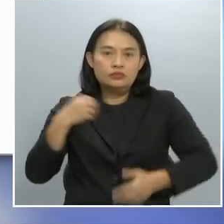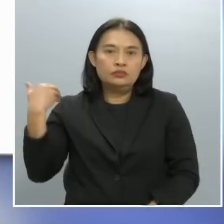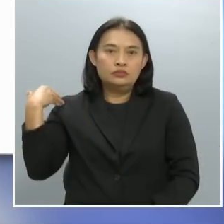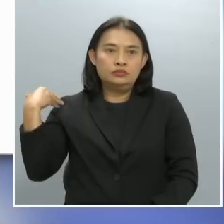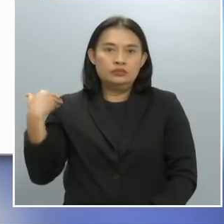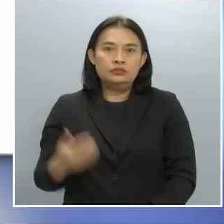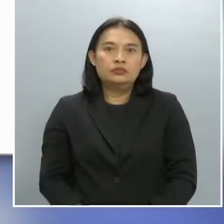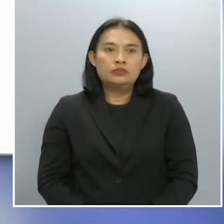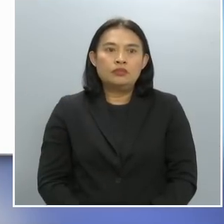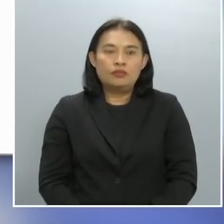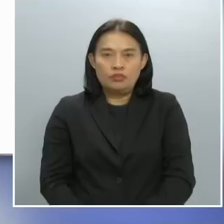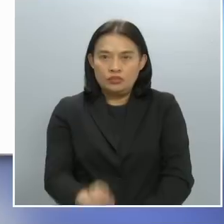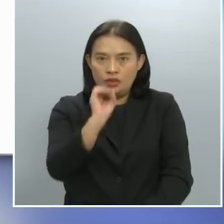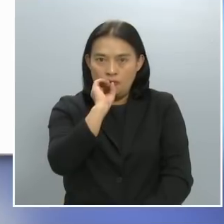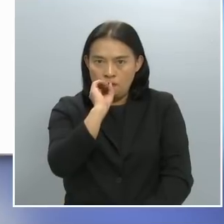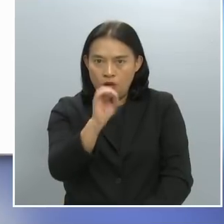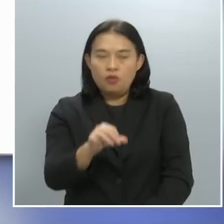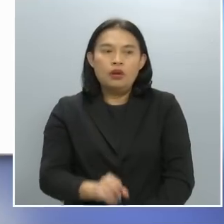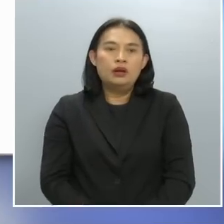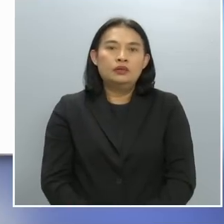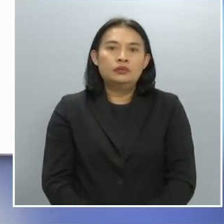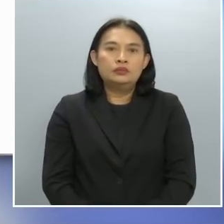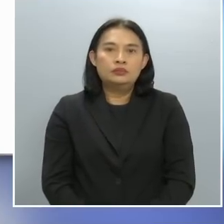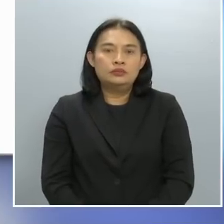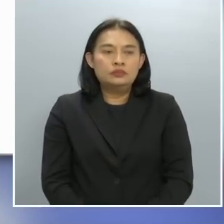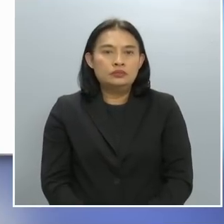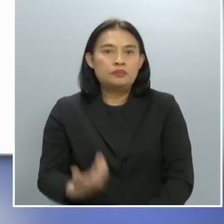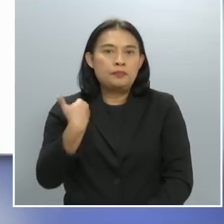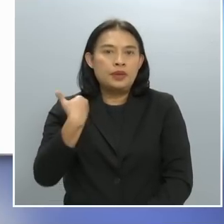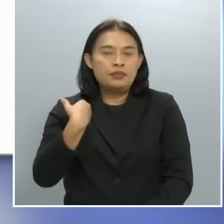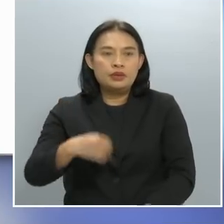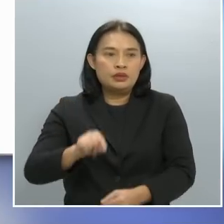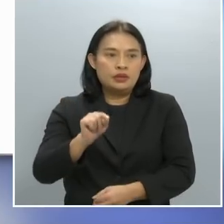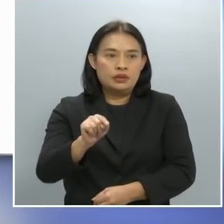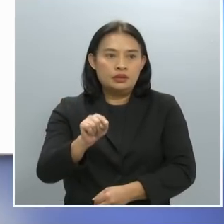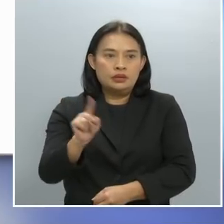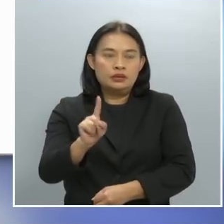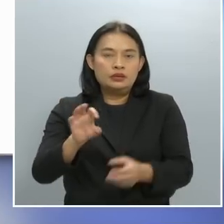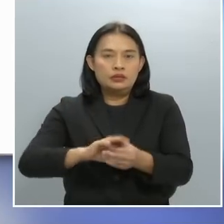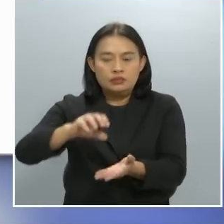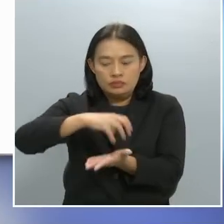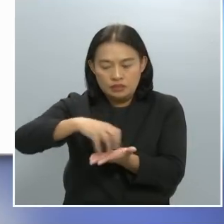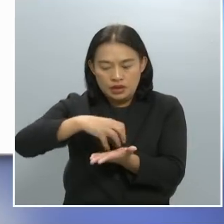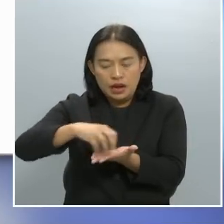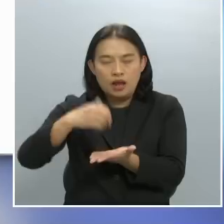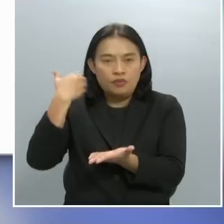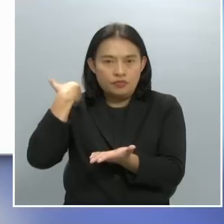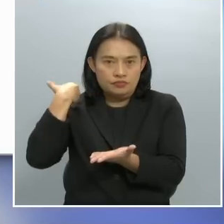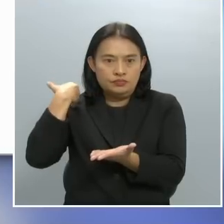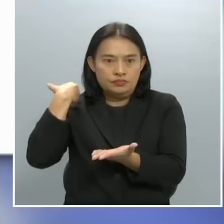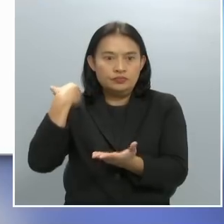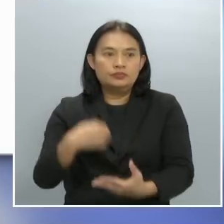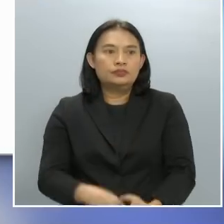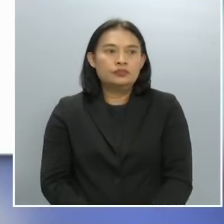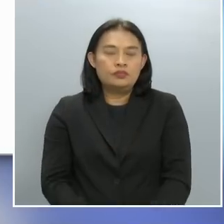ในโพสต์มีการระบุข้อความนะคะบอกว่ามีเรื่องจะมาเหลาน่าจะมาเล่าหรือเปล่านะคะอันนี้ที่ให้เห็นก็